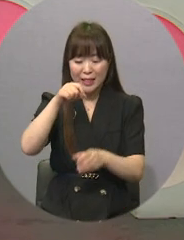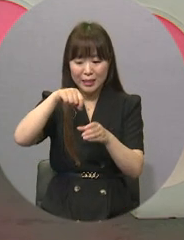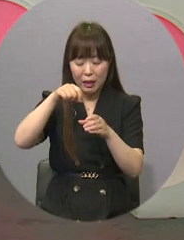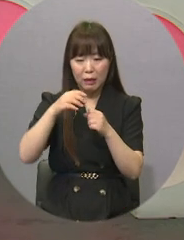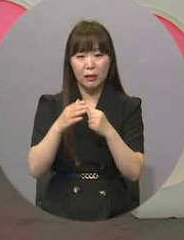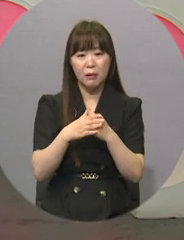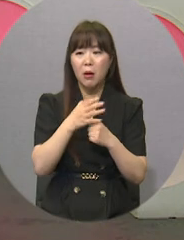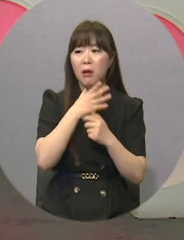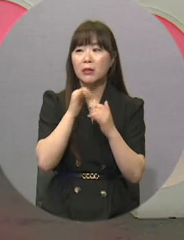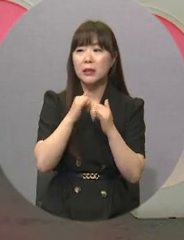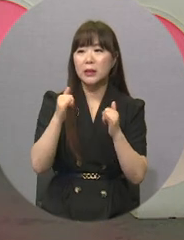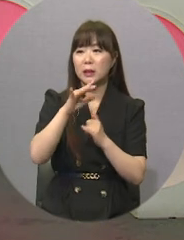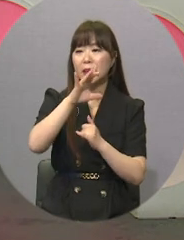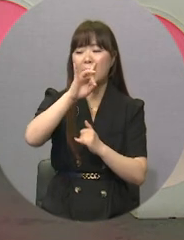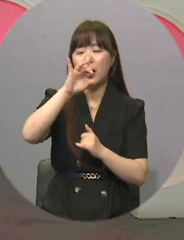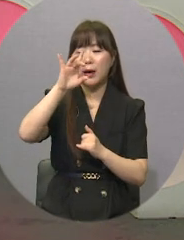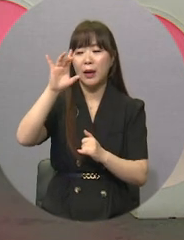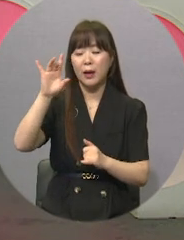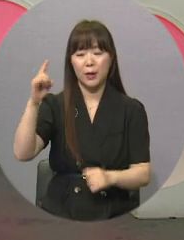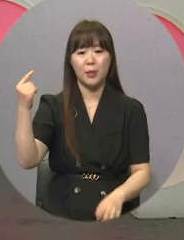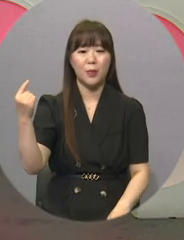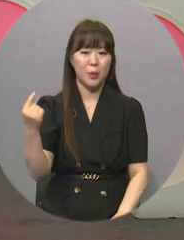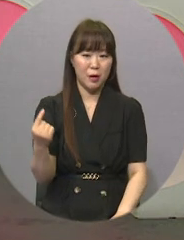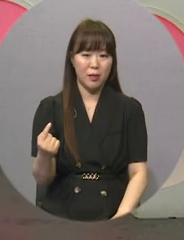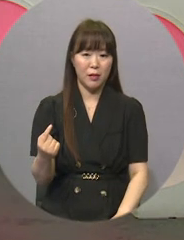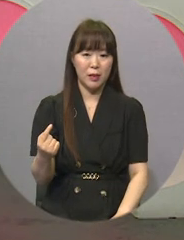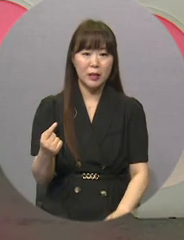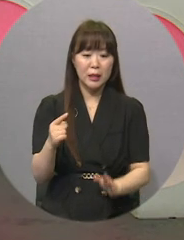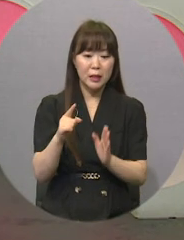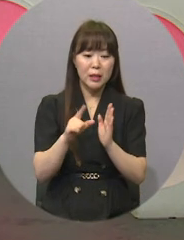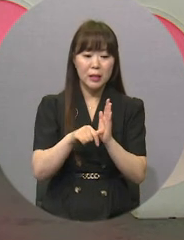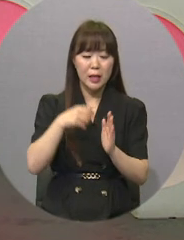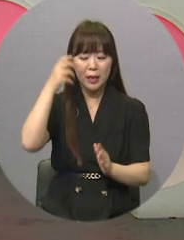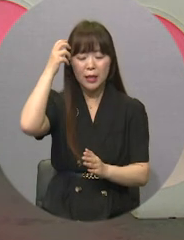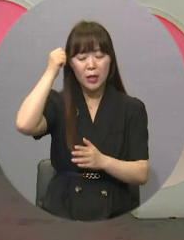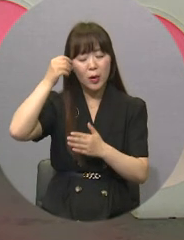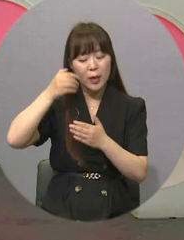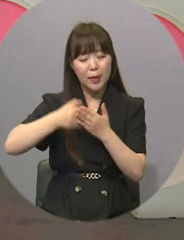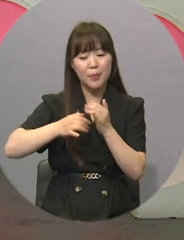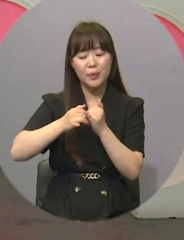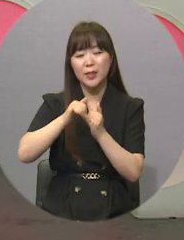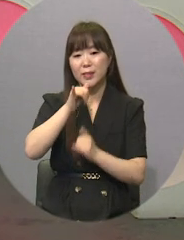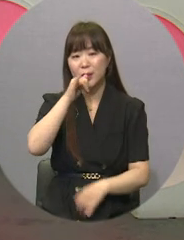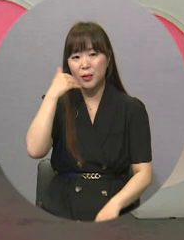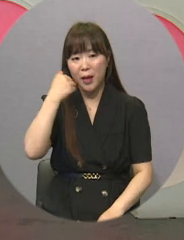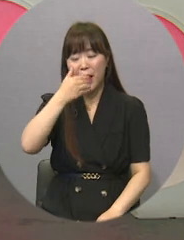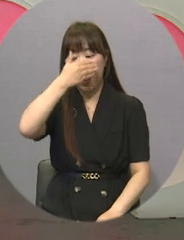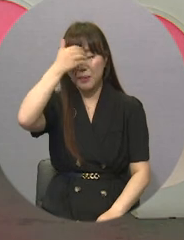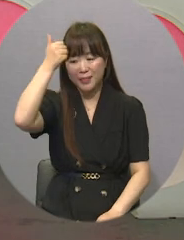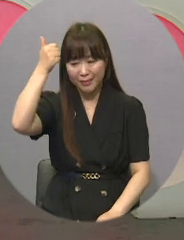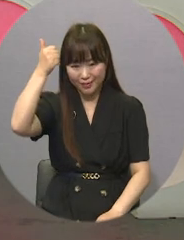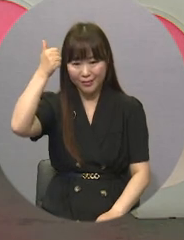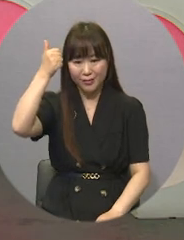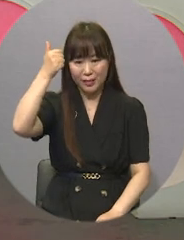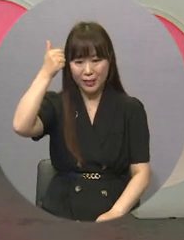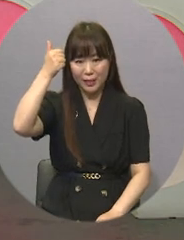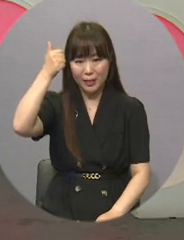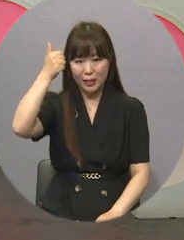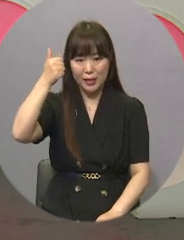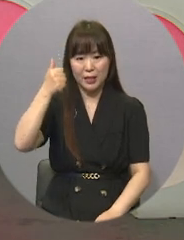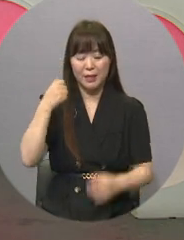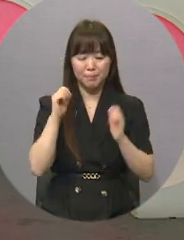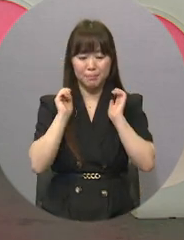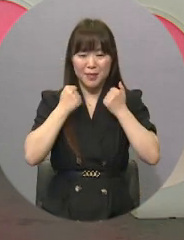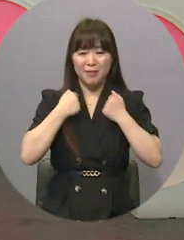어르신들도 종종 찾아오곤 했습니다. 그 중에 기억에 남는 손님이 있었는데 할아버지는